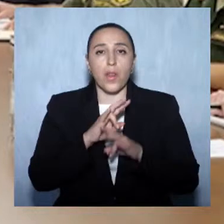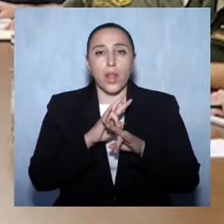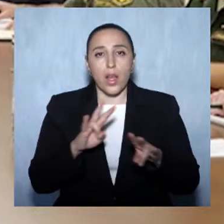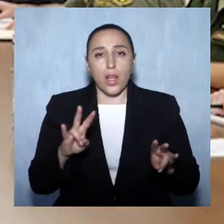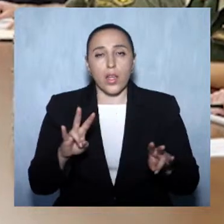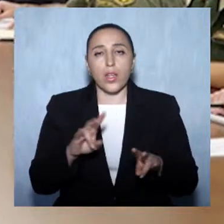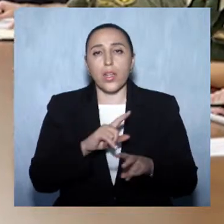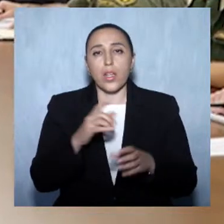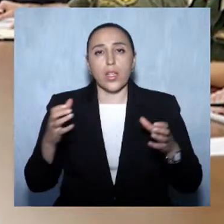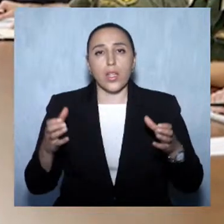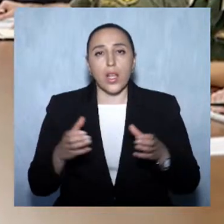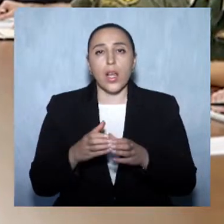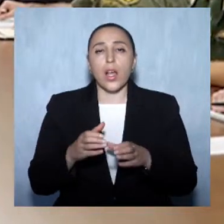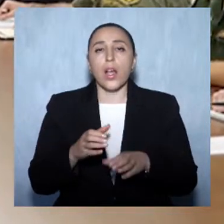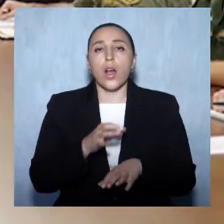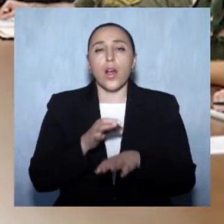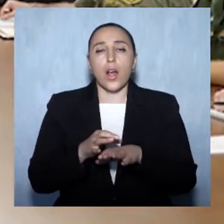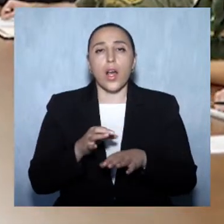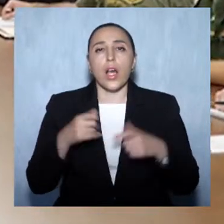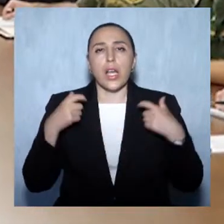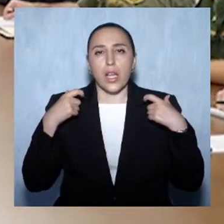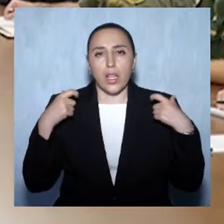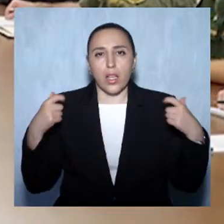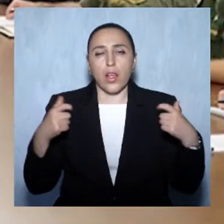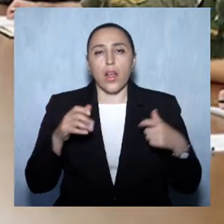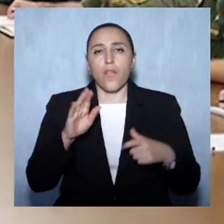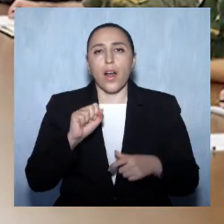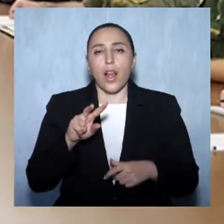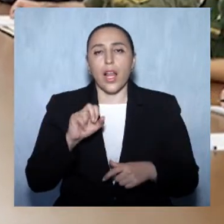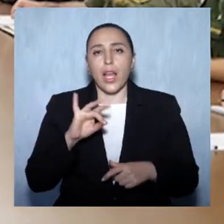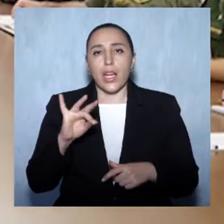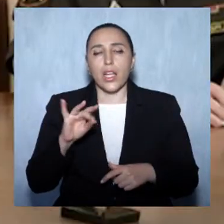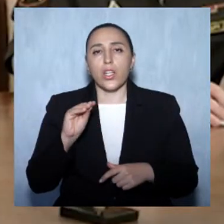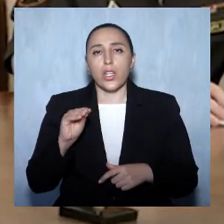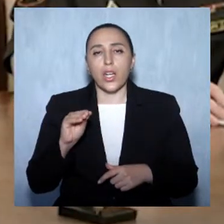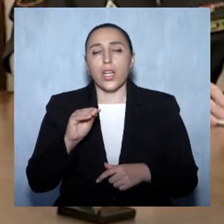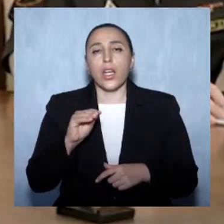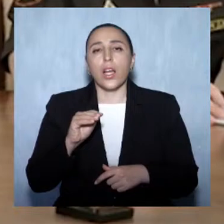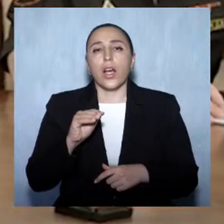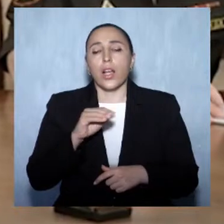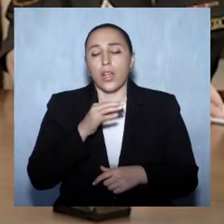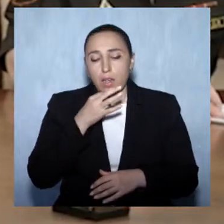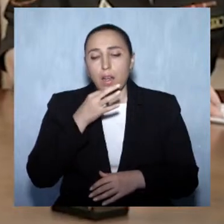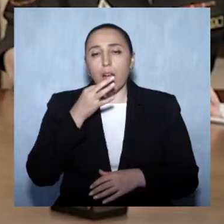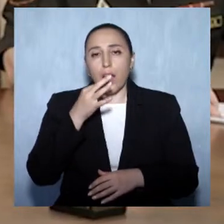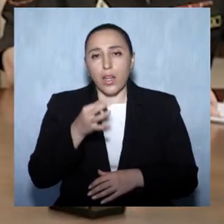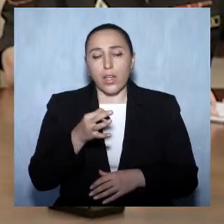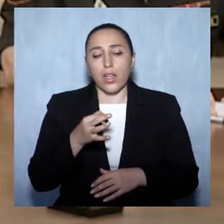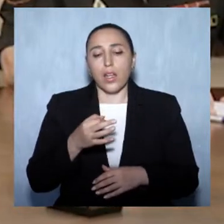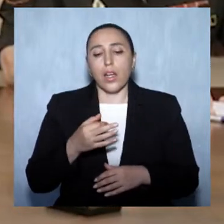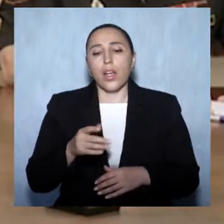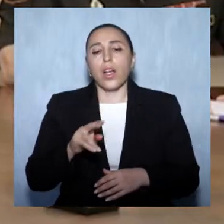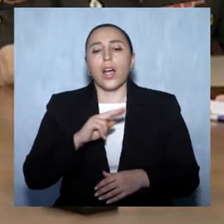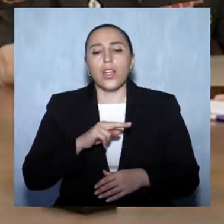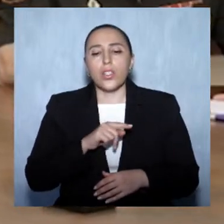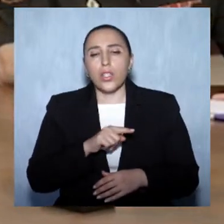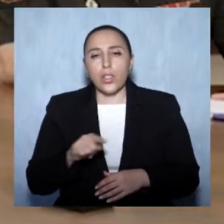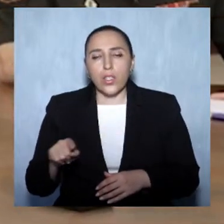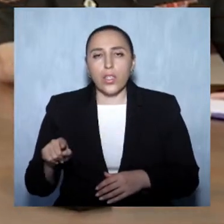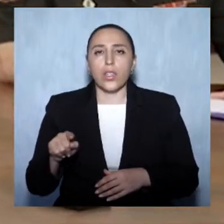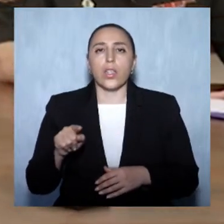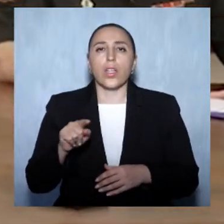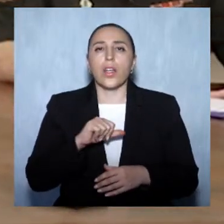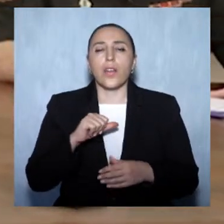նախարարության պատվիրակության ղեկավար գեներալ-մայոր Վալերի Ժիլան Կարապետյանին տեղեկացրել է առաջիկա աշխատանքների ուղղությունների